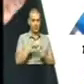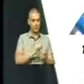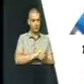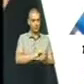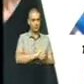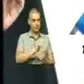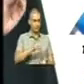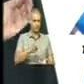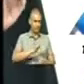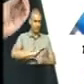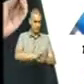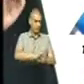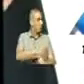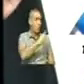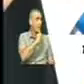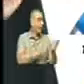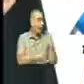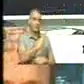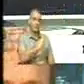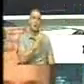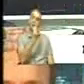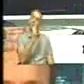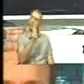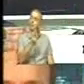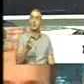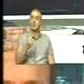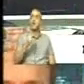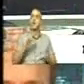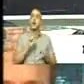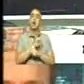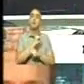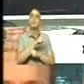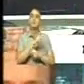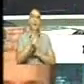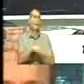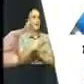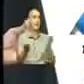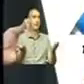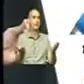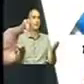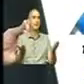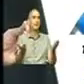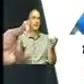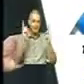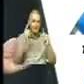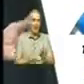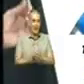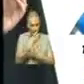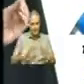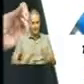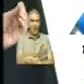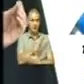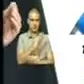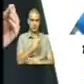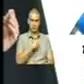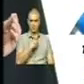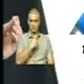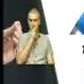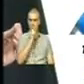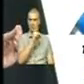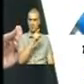להגיד עוד משהו. אבל הוא אומר ההפך, אבל שנייה אחת, אני רוצה בכל זאת ש כיסא האופוזיציה ריק, וצריך להקים אותו מחדש. עכשיו אני רוצה להגיד לך,